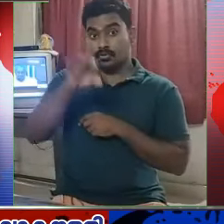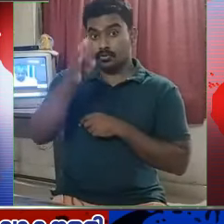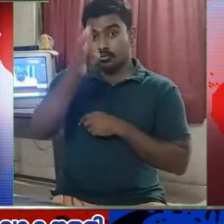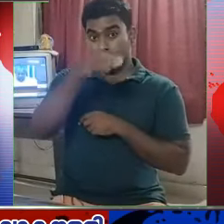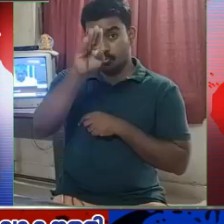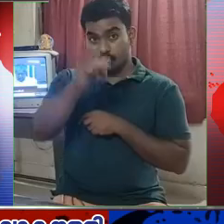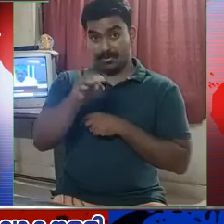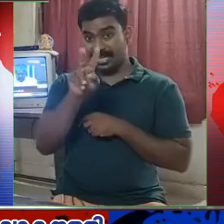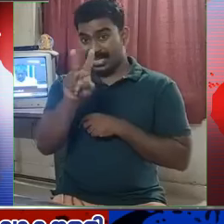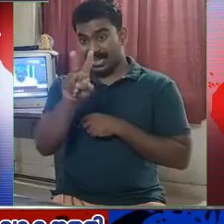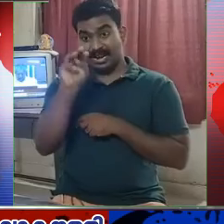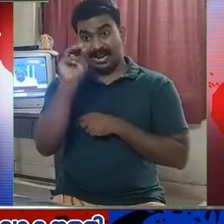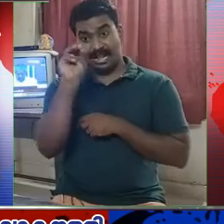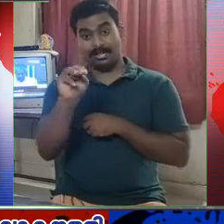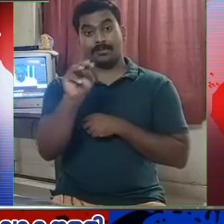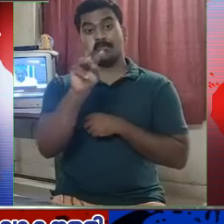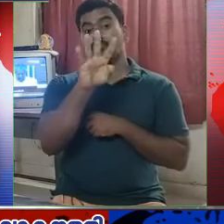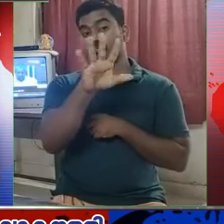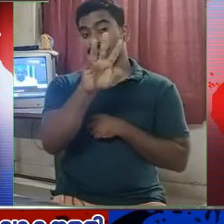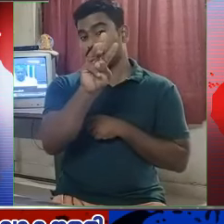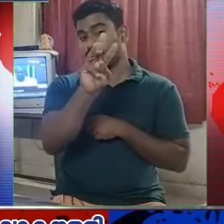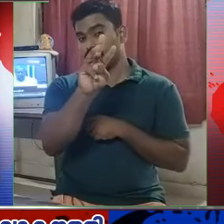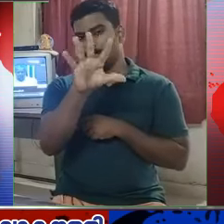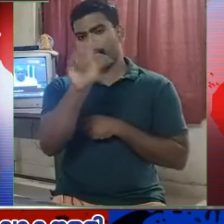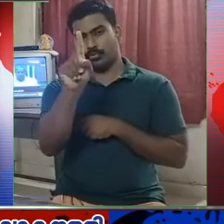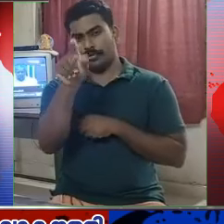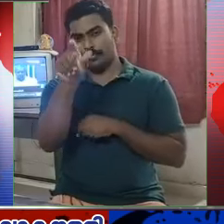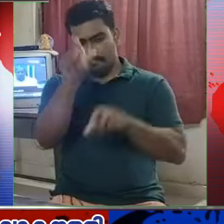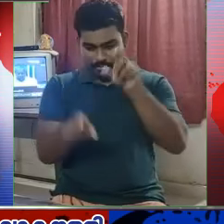ആദ്യം കോവിഡ് ബാധ റിപ്പോർട്ട് ചെയ്തത്.